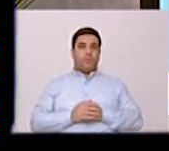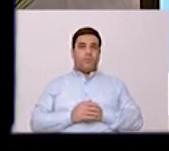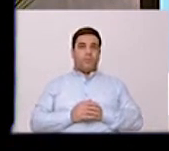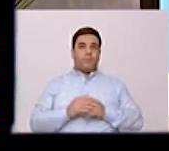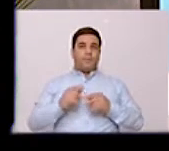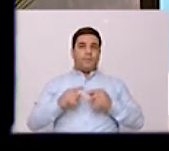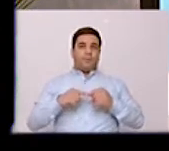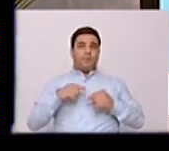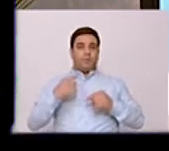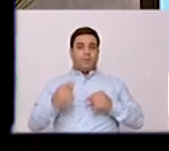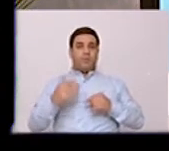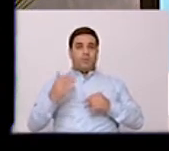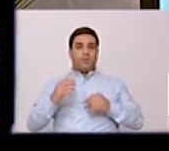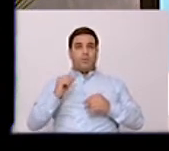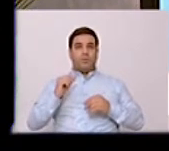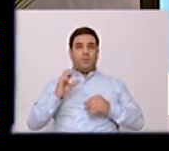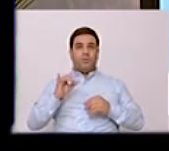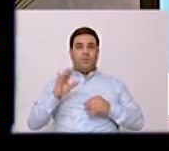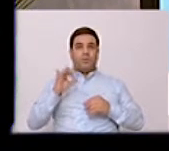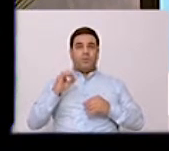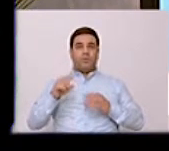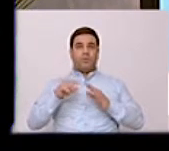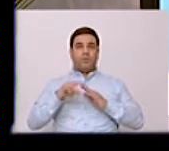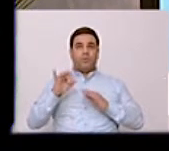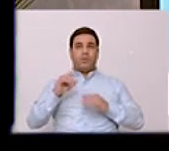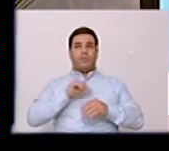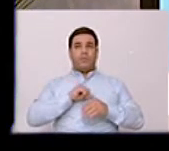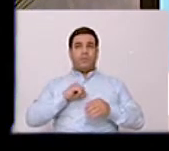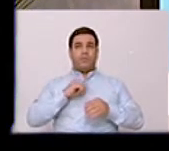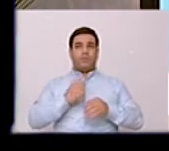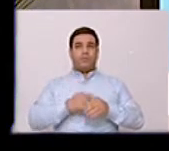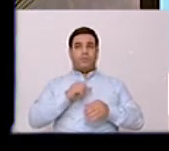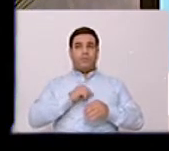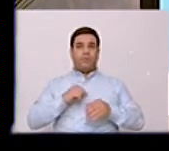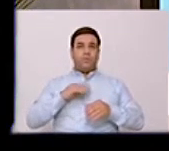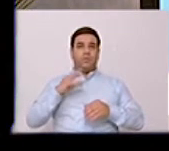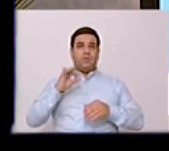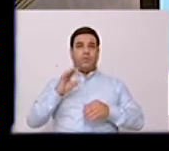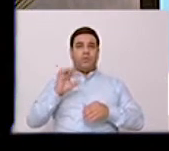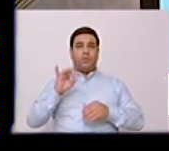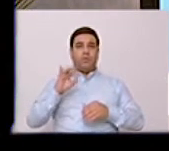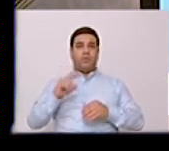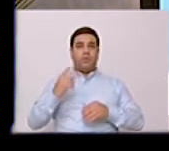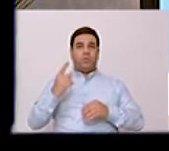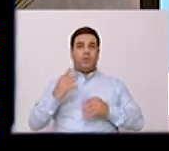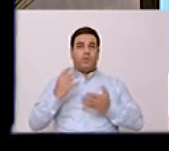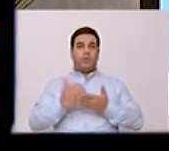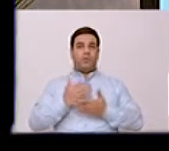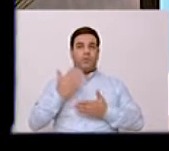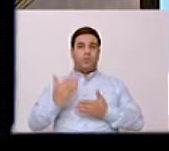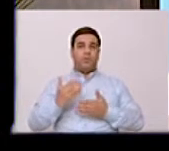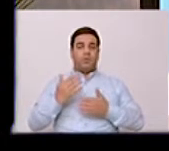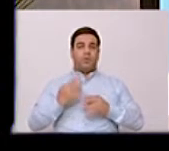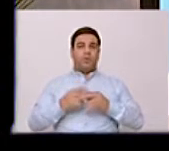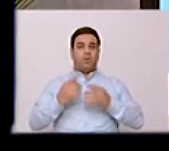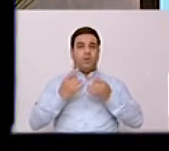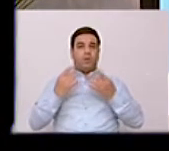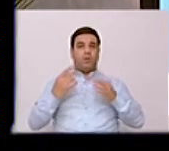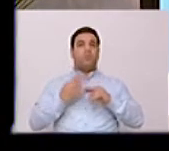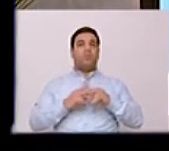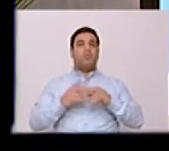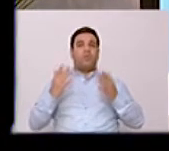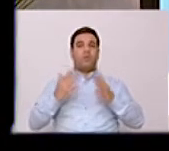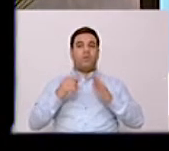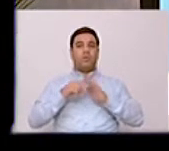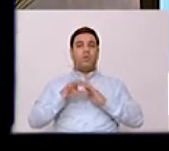Keyingi testimiz Abulfayzxon dramasidagi eng kuchli va eng teran obrazlardan birini toping. Aytingchi, bu obraz